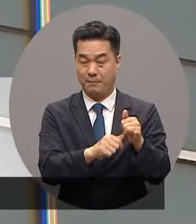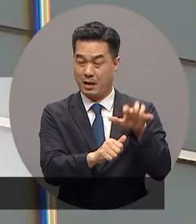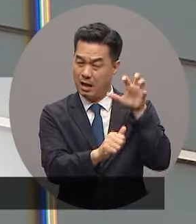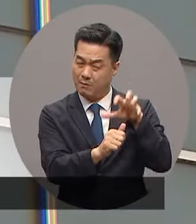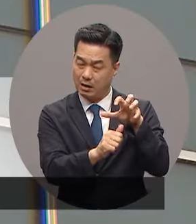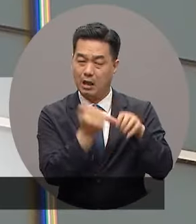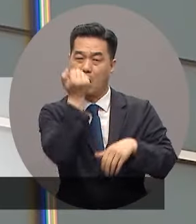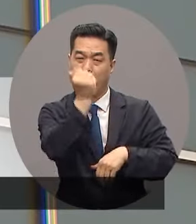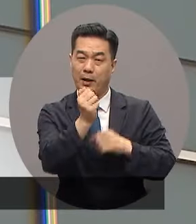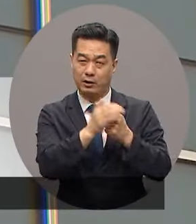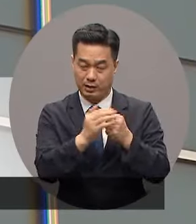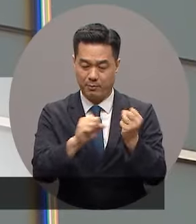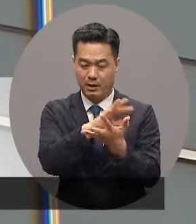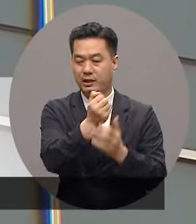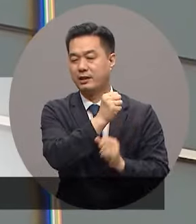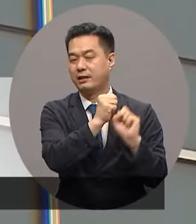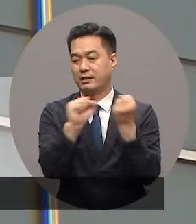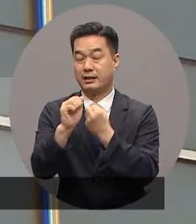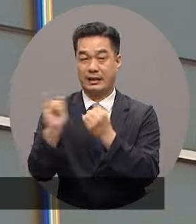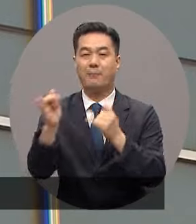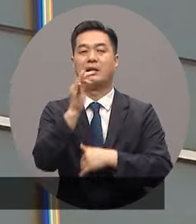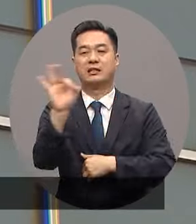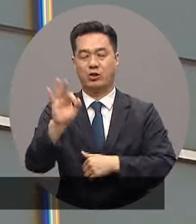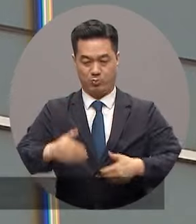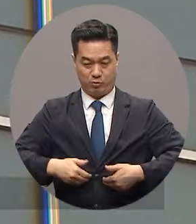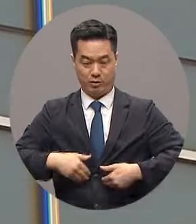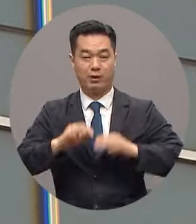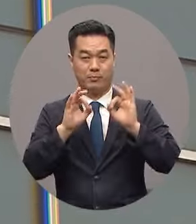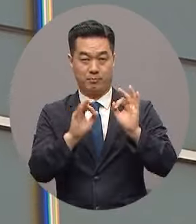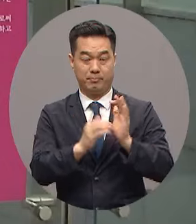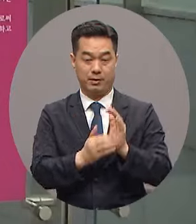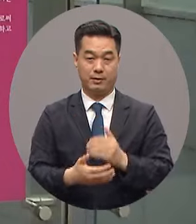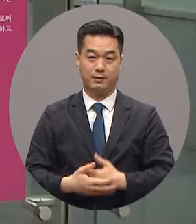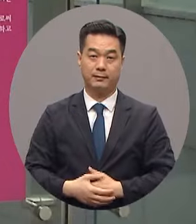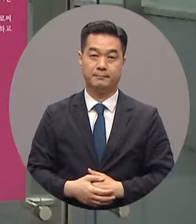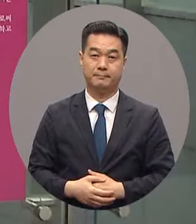받을 수 있어 난민으로 인정해야 한다고 판단했습니다